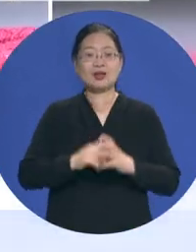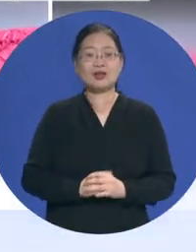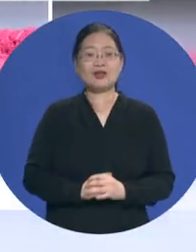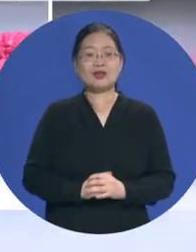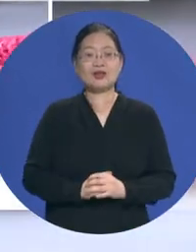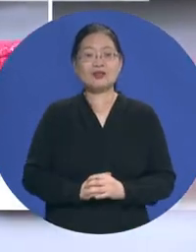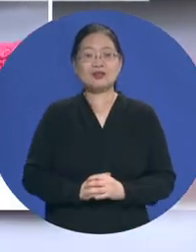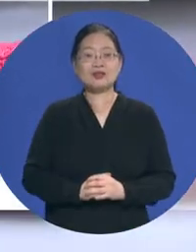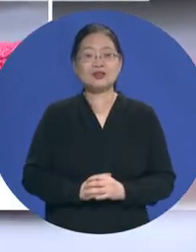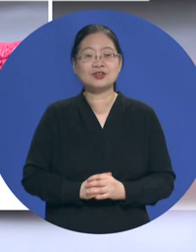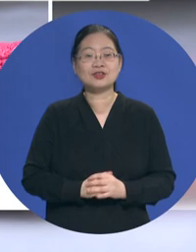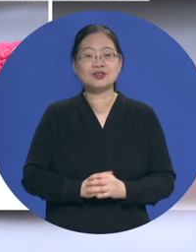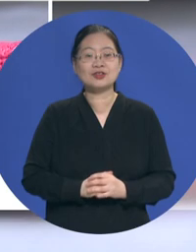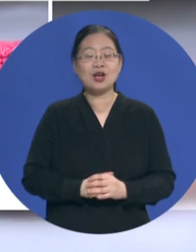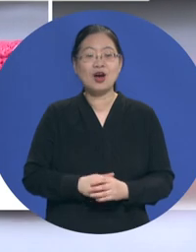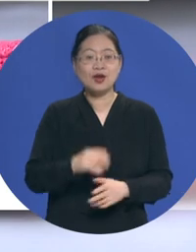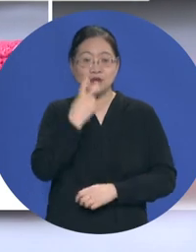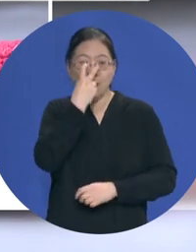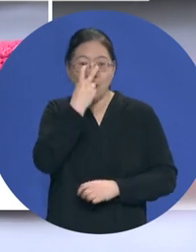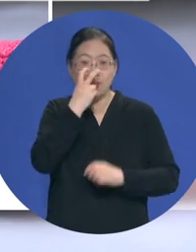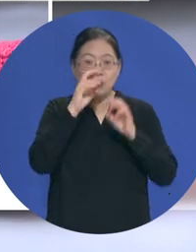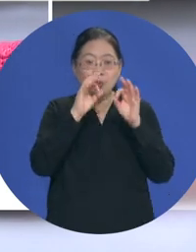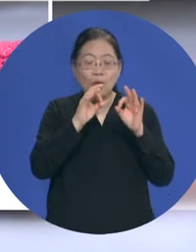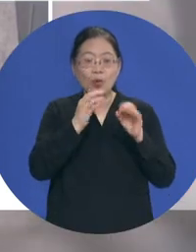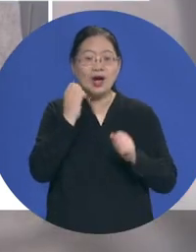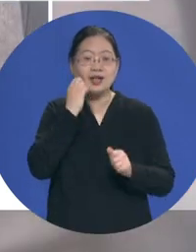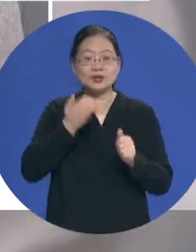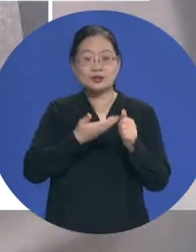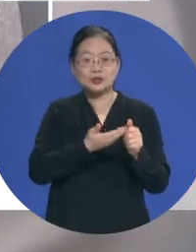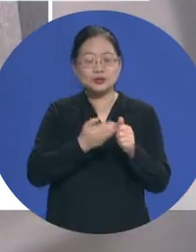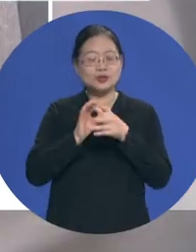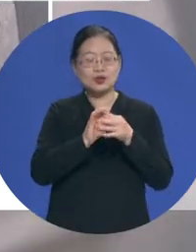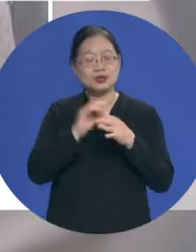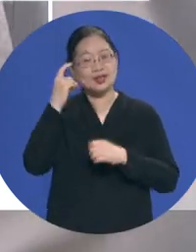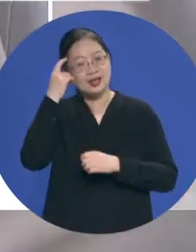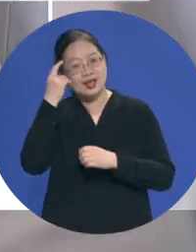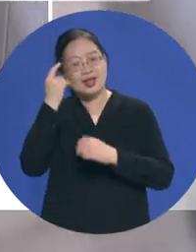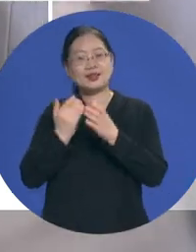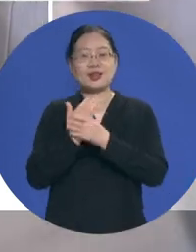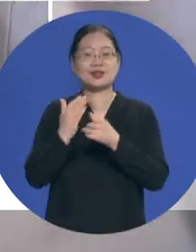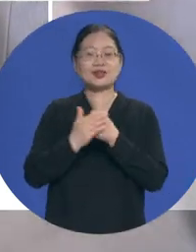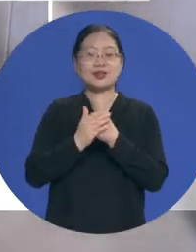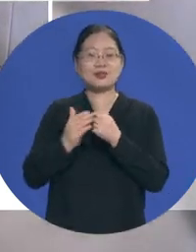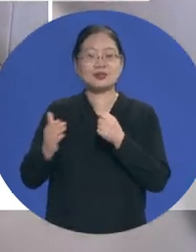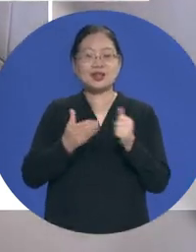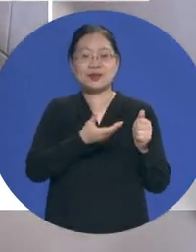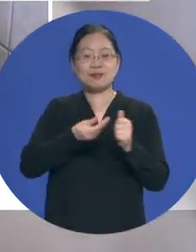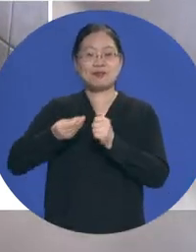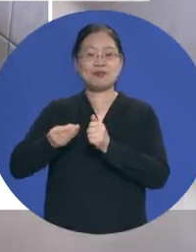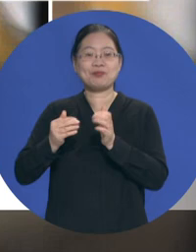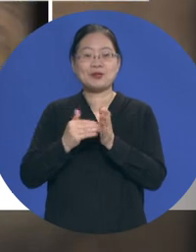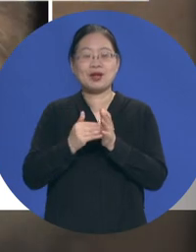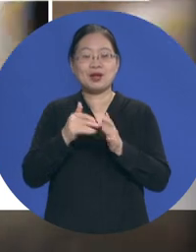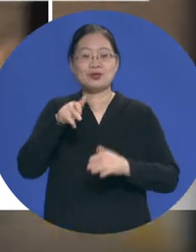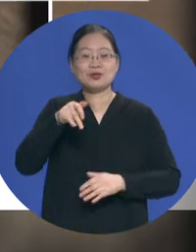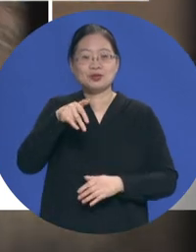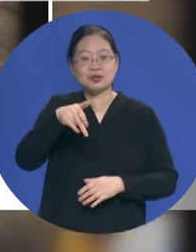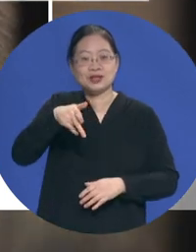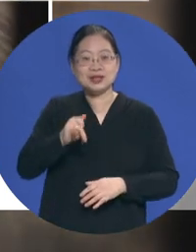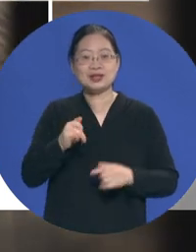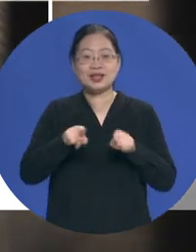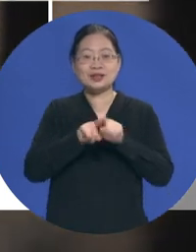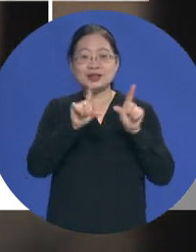보고 뭐 간식 챙겨 주고 그러다 보니까 이제 계속 생각이 나서 입양을 물어보게 됐죠 푸키가 오고